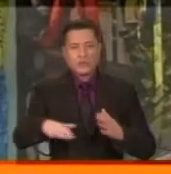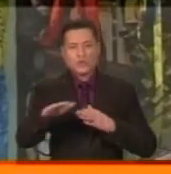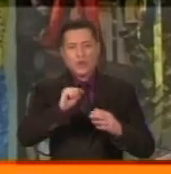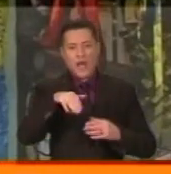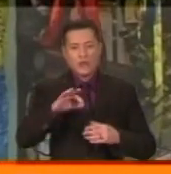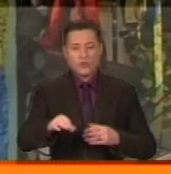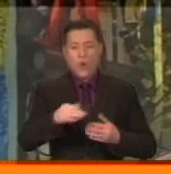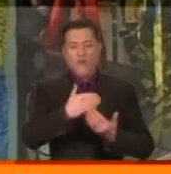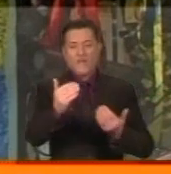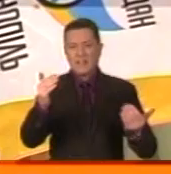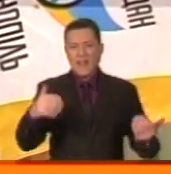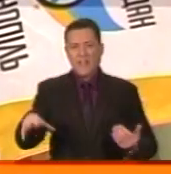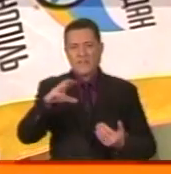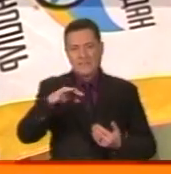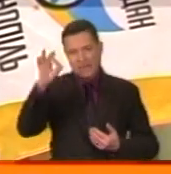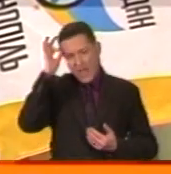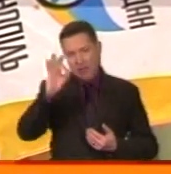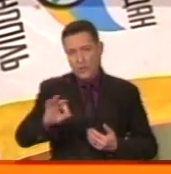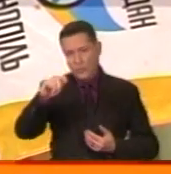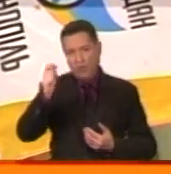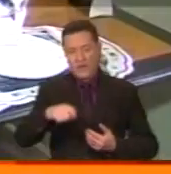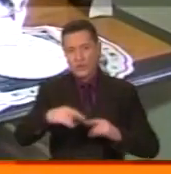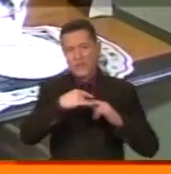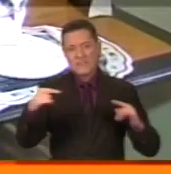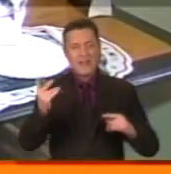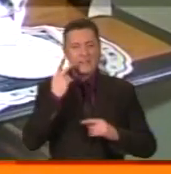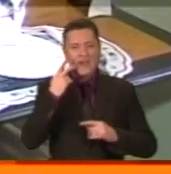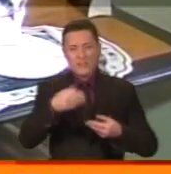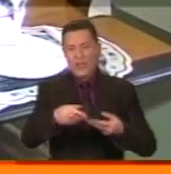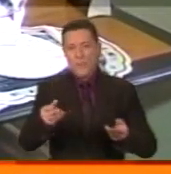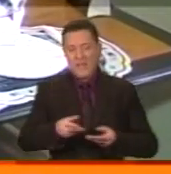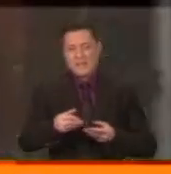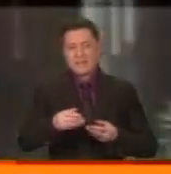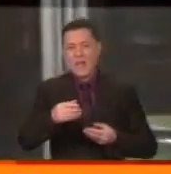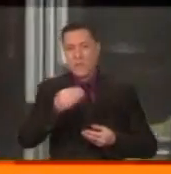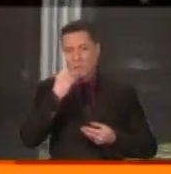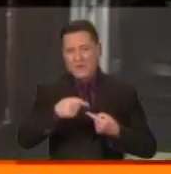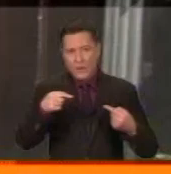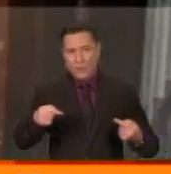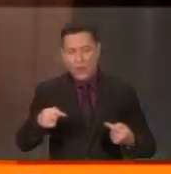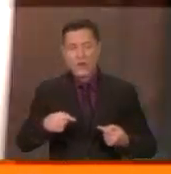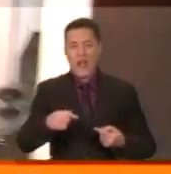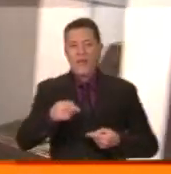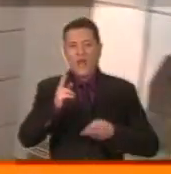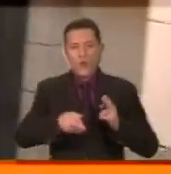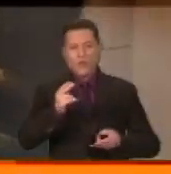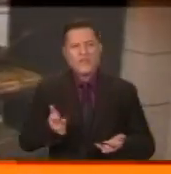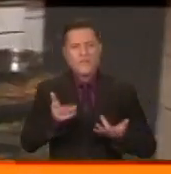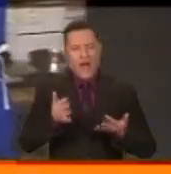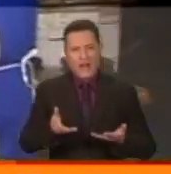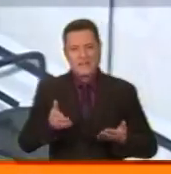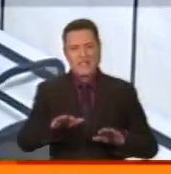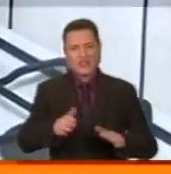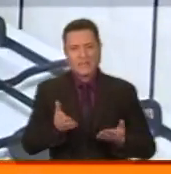інтер'єрі харчівні усе нагадує про війну на столах завжди на поготові миски та прибо на кухні постійно щось вариться та